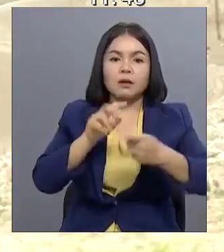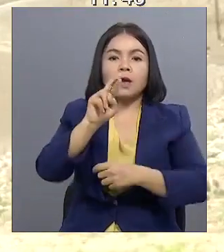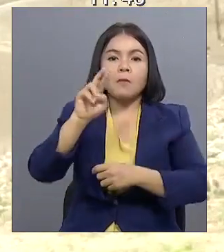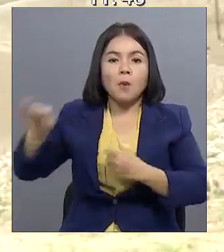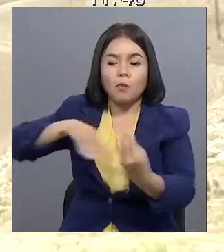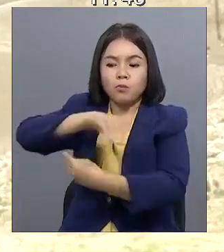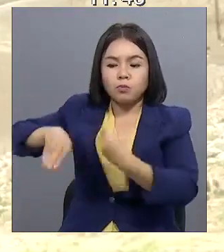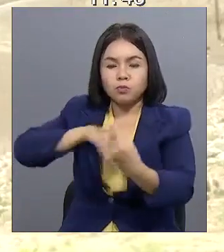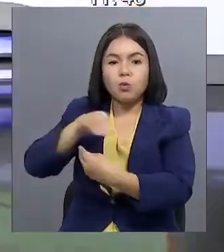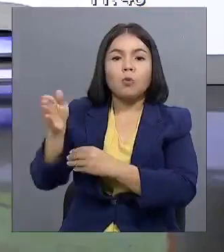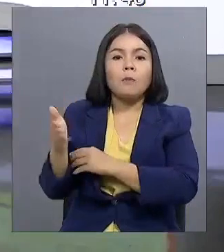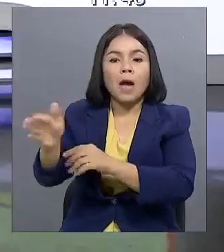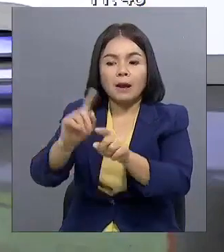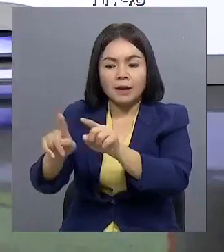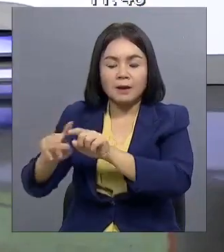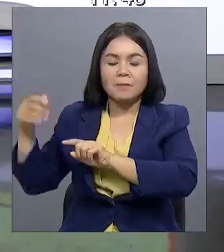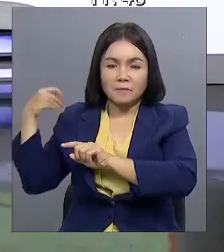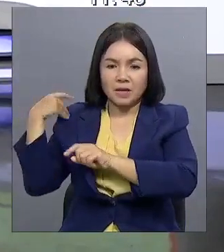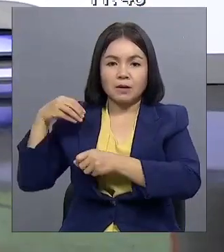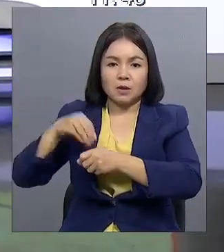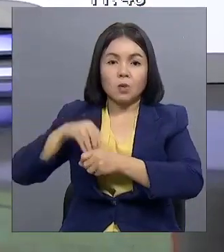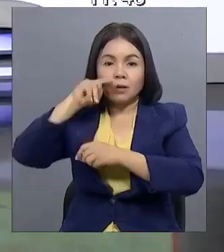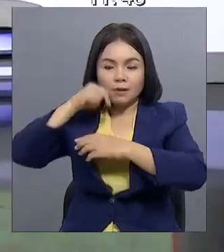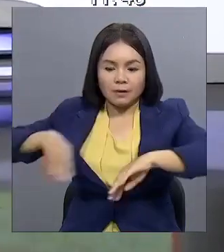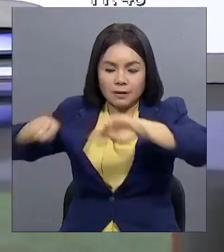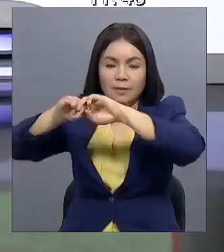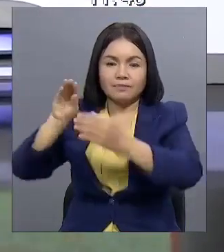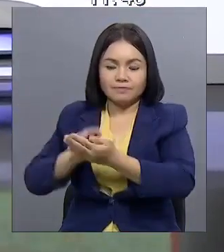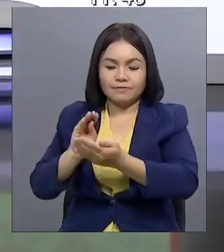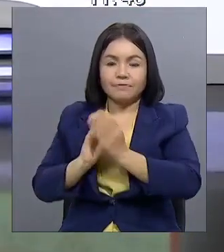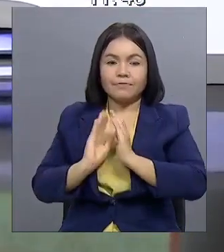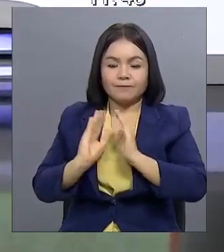21ล้านลูกบาศก์เมตรครับคุณพึ่งนภาคุณจิรชตาครับ ค่ะขอบคุณคุณวสันต์ค่ะ